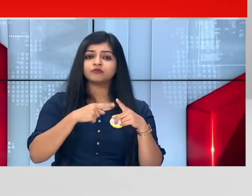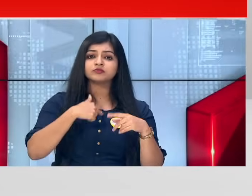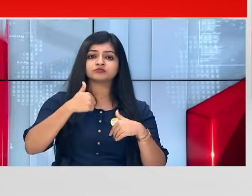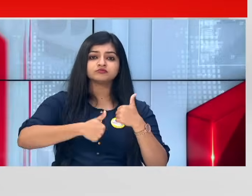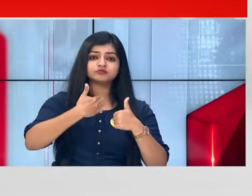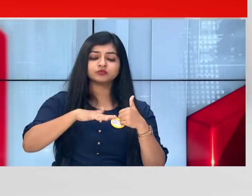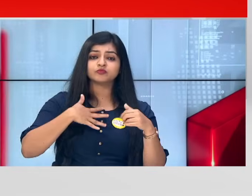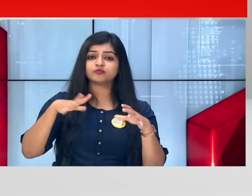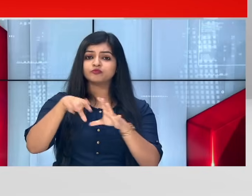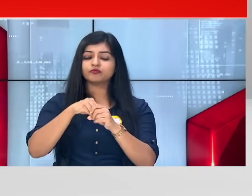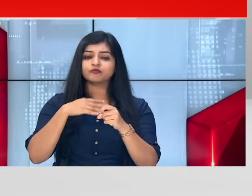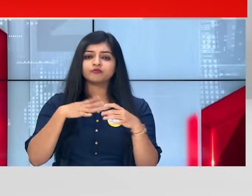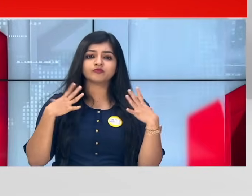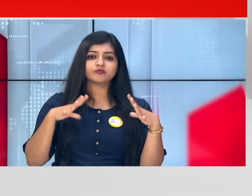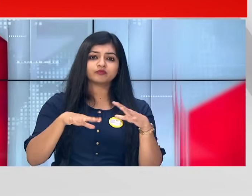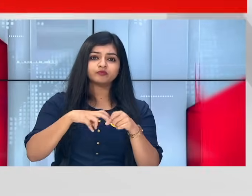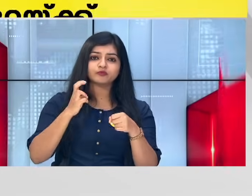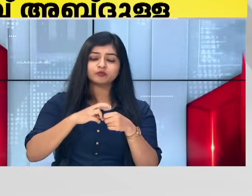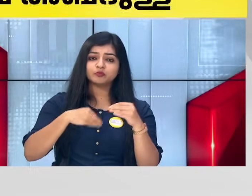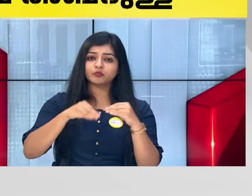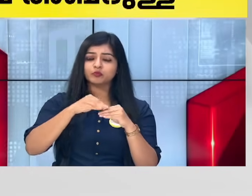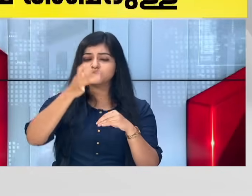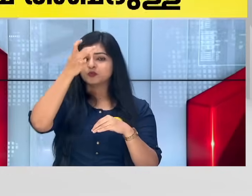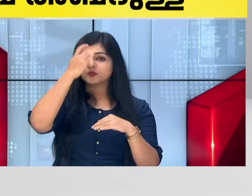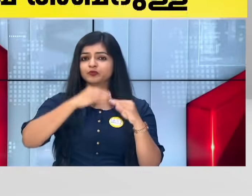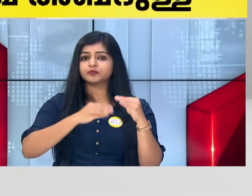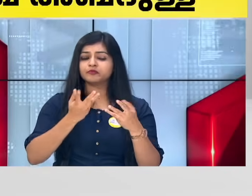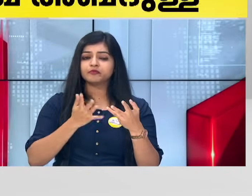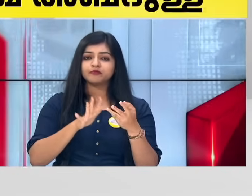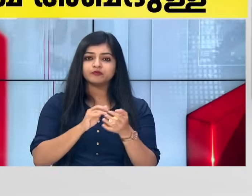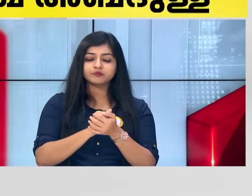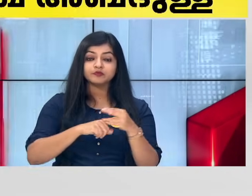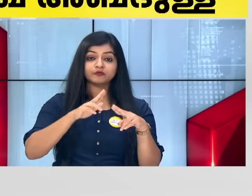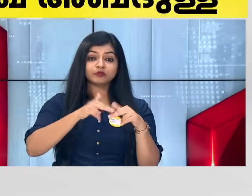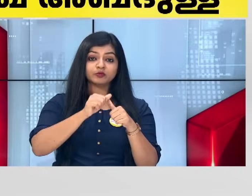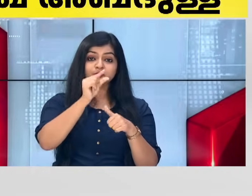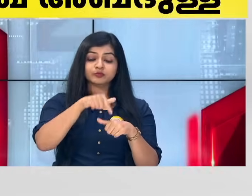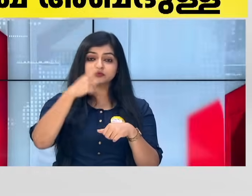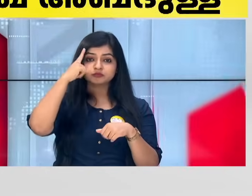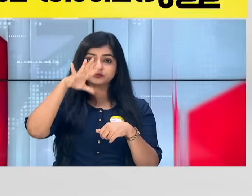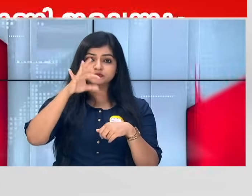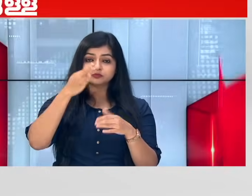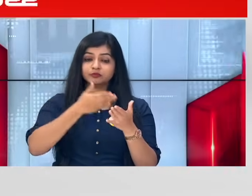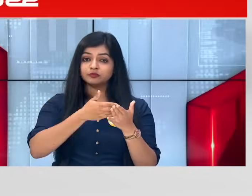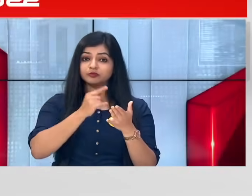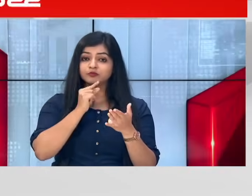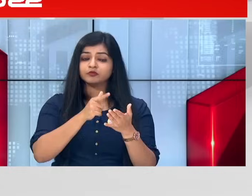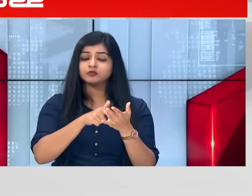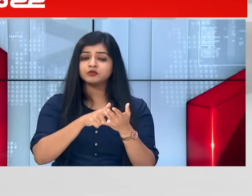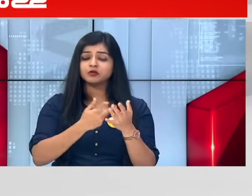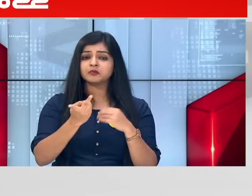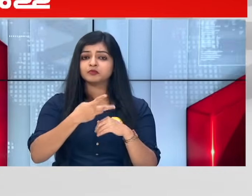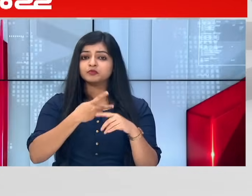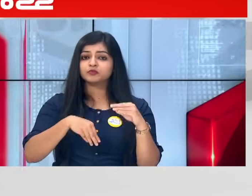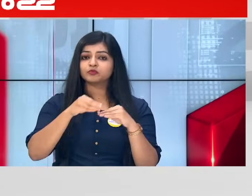ഈ ഒരു സന്ദർഭത്തിൽ അത് ഗുണകരമായി മാറില്ല. അതുകൊണ്ട് തന്നെ ഫറൂഖ് അബ്ദുള്ളയുടെ ഈ ഒരു നിലപാട് അത് തിരിച്ചടികൾ